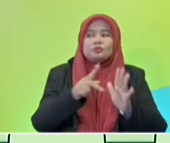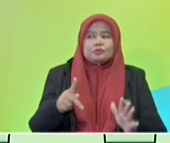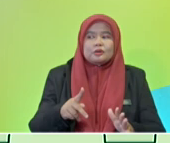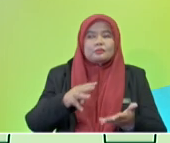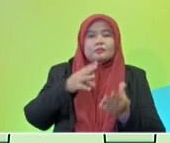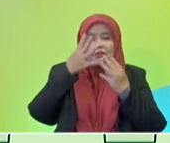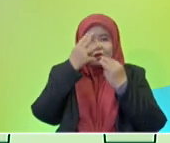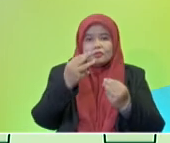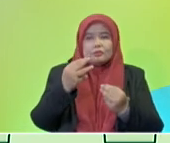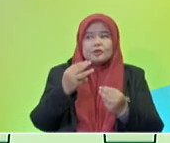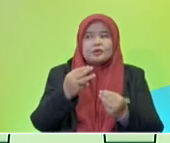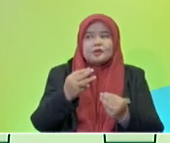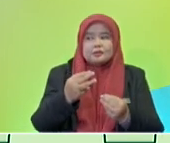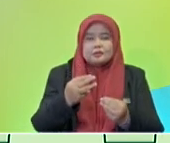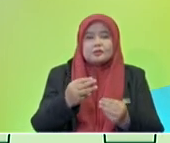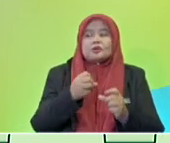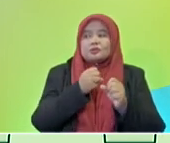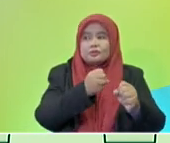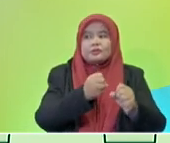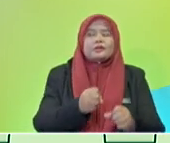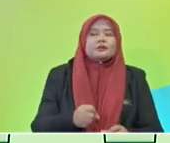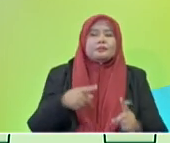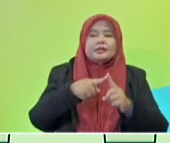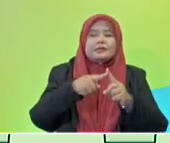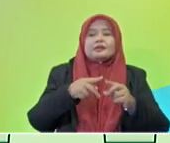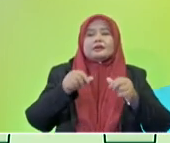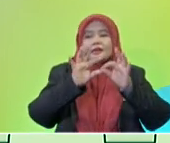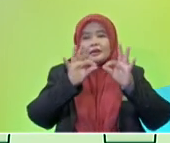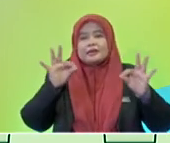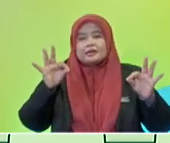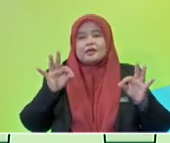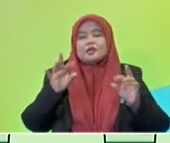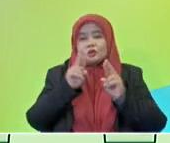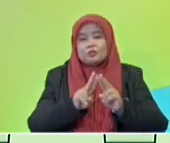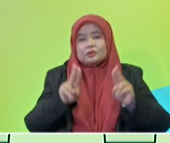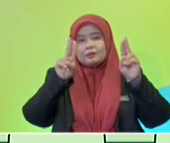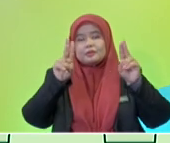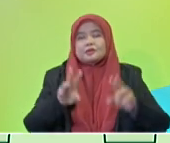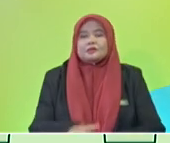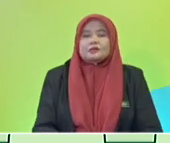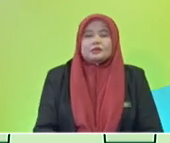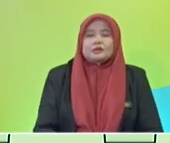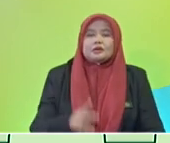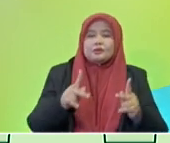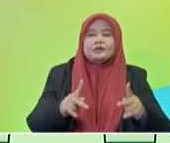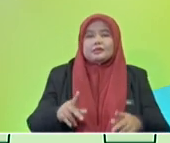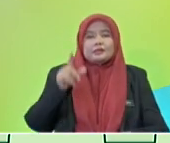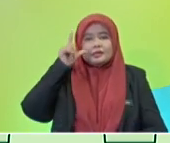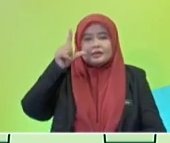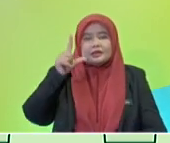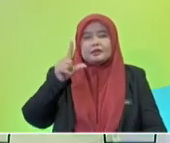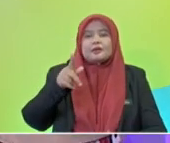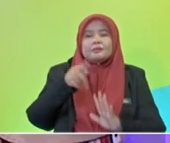maklumat susulan kepadaat utama maklumat susulan kepada ayat utama kalau kita lihat